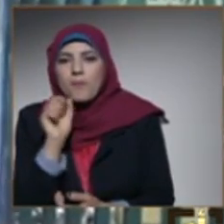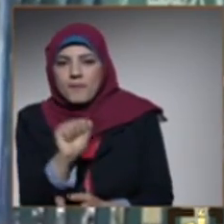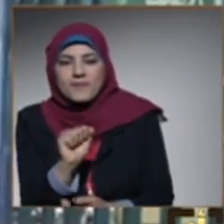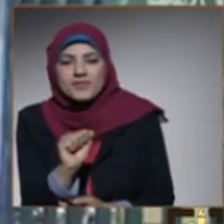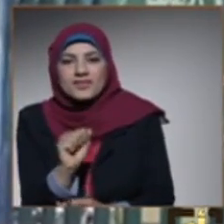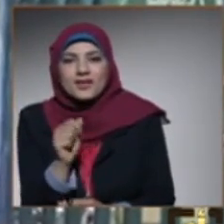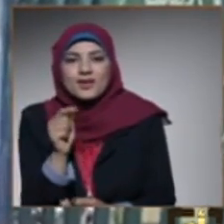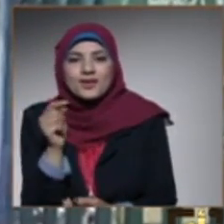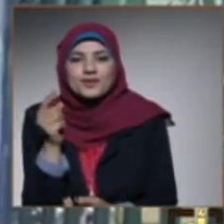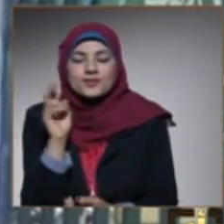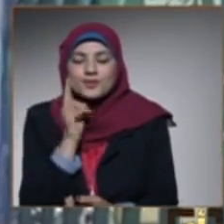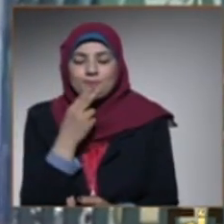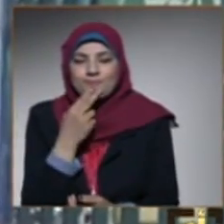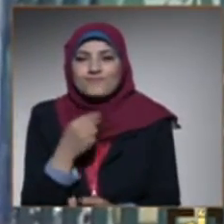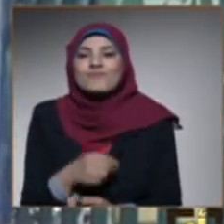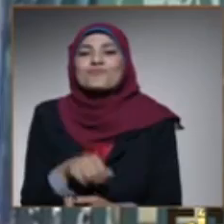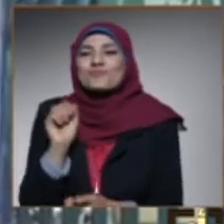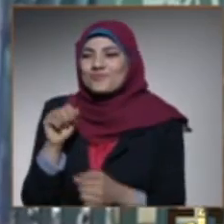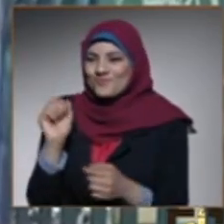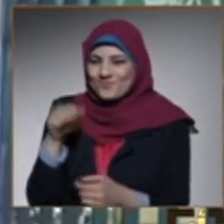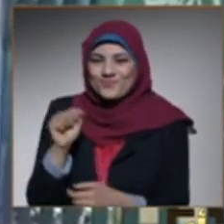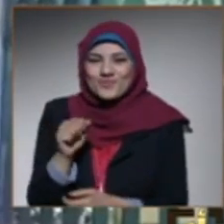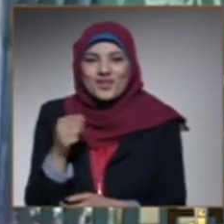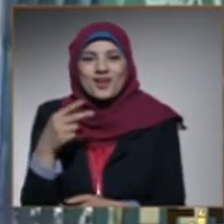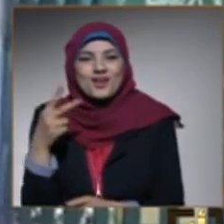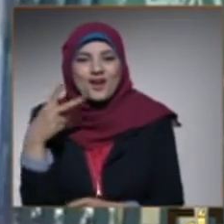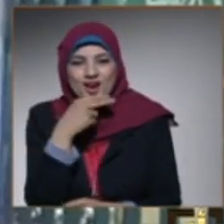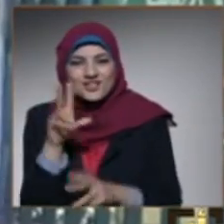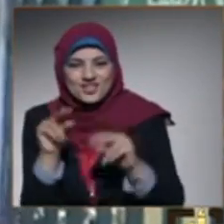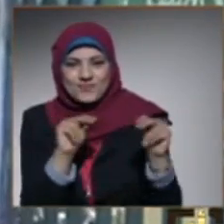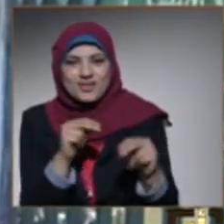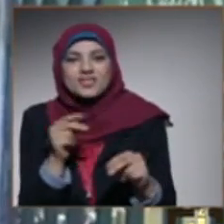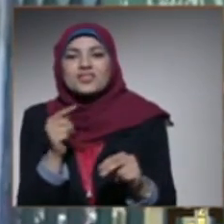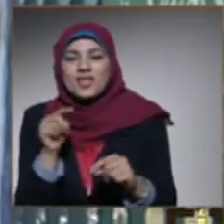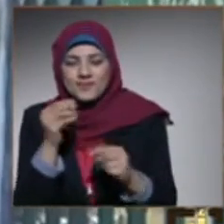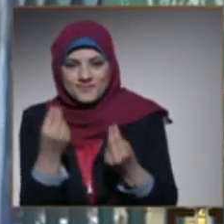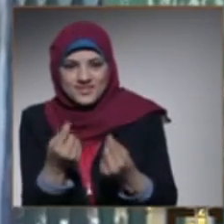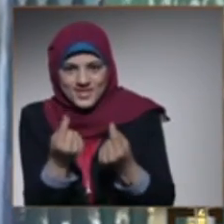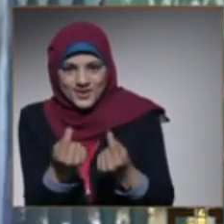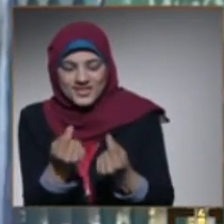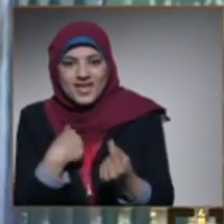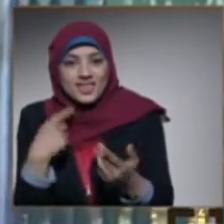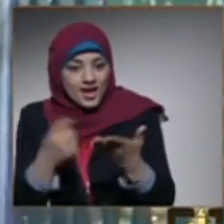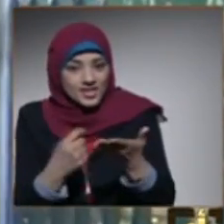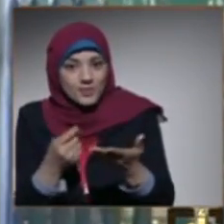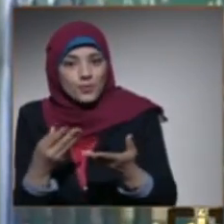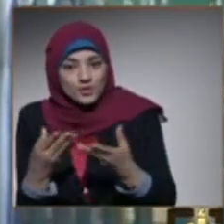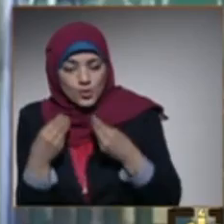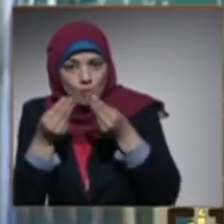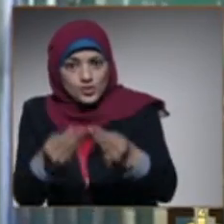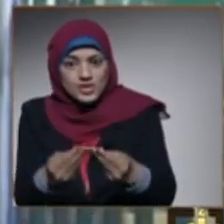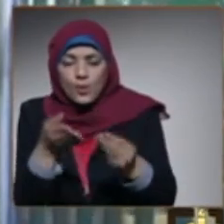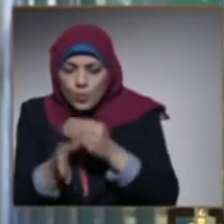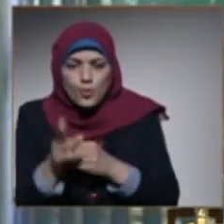زيك خالصه زيك. فهمت. طيب استني انا هكتب لك وانت ايه خديها وروحي شوفي